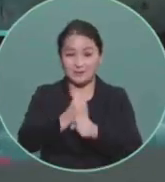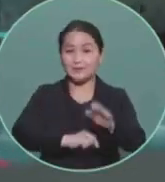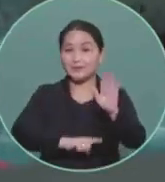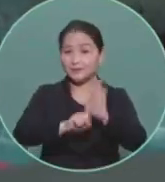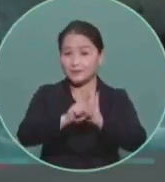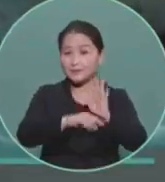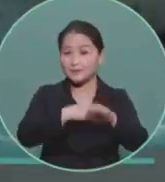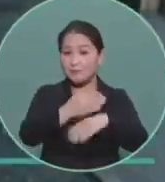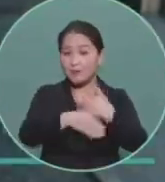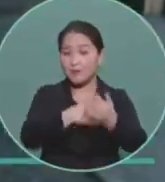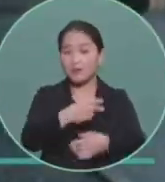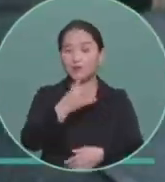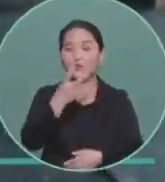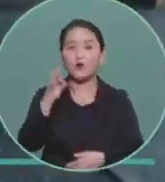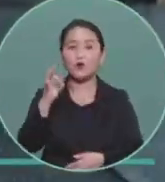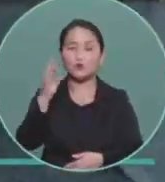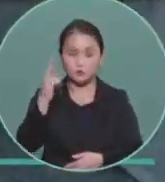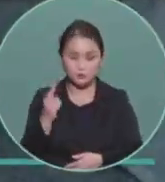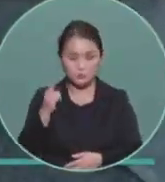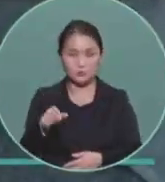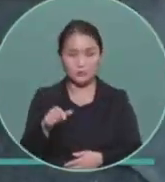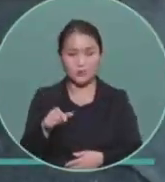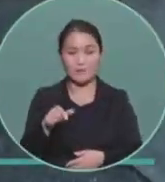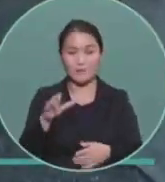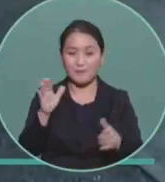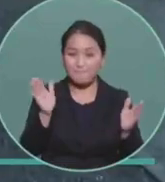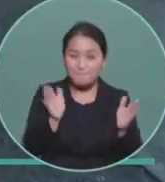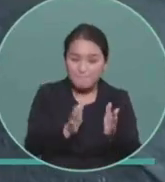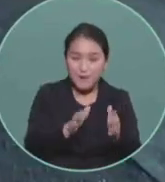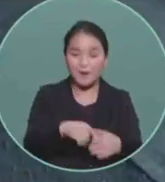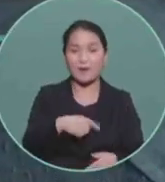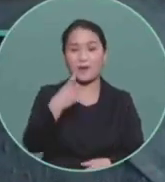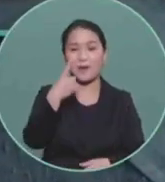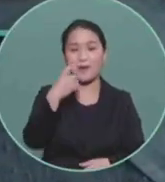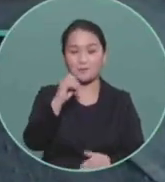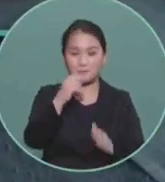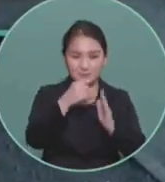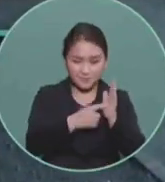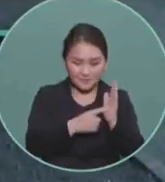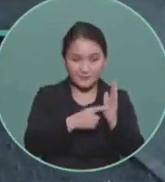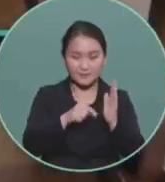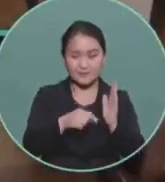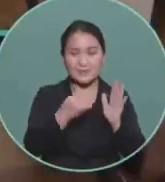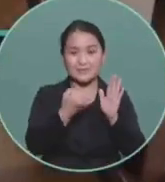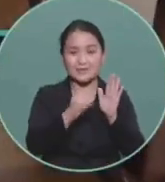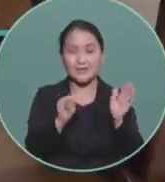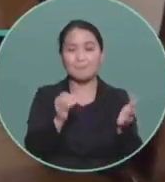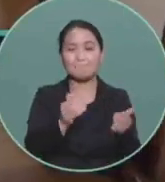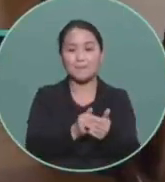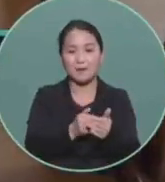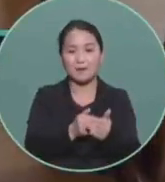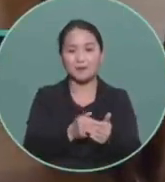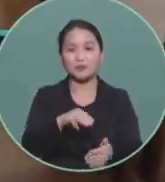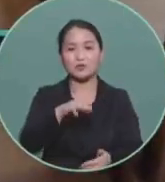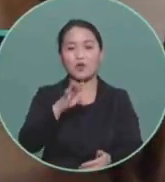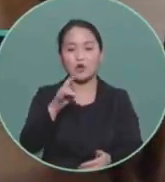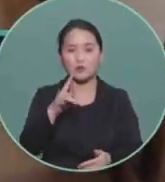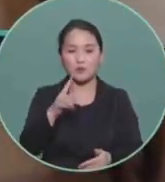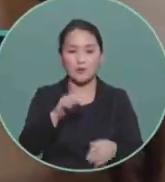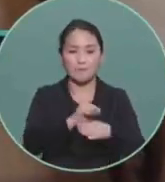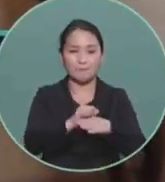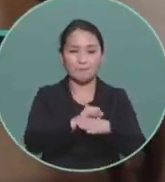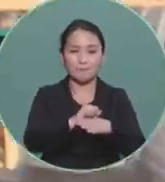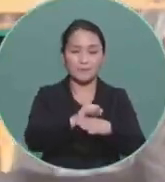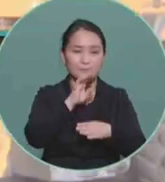эхэлсэн. Тэгэхээр бид нар нөөцийг бол хамгийн багадаа 10 сар гэхэд 60,000 хүрэх юм